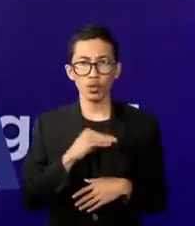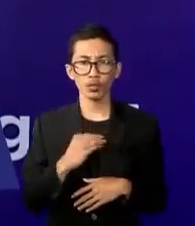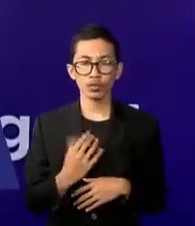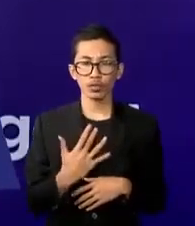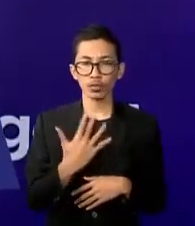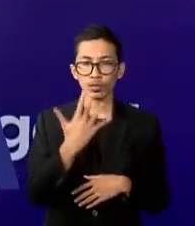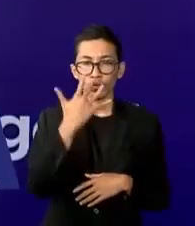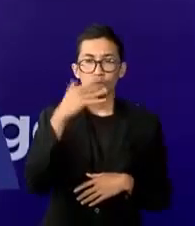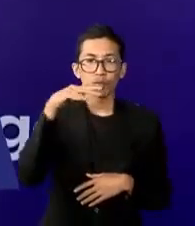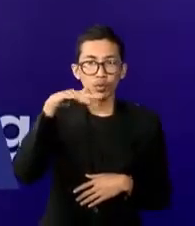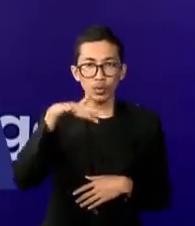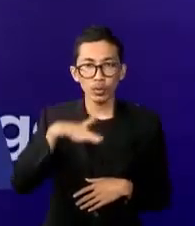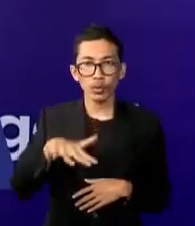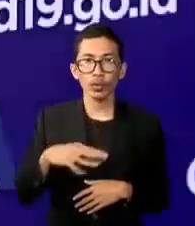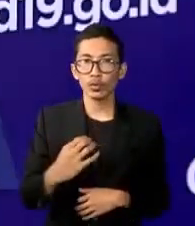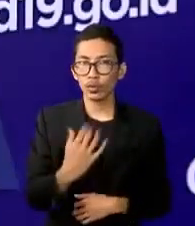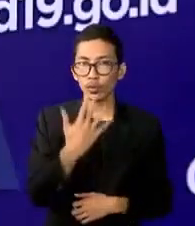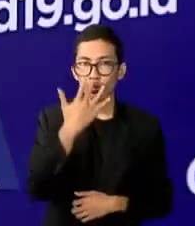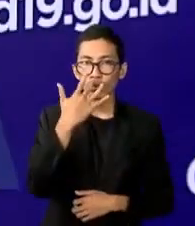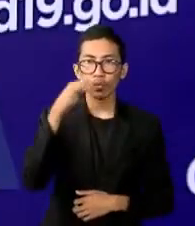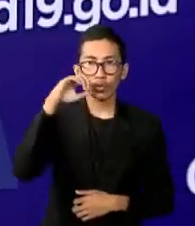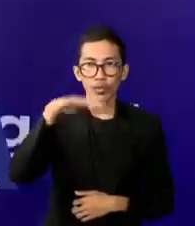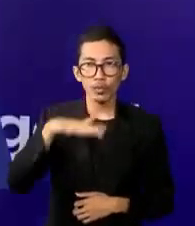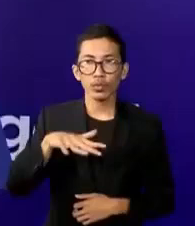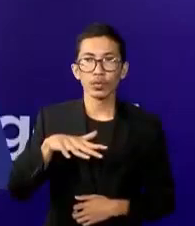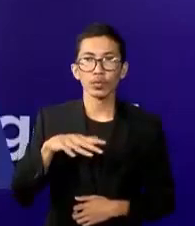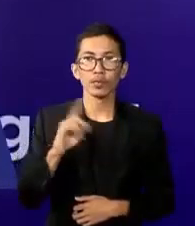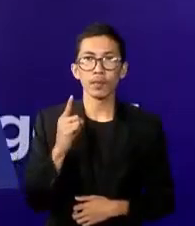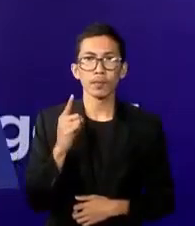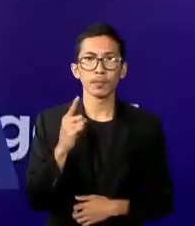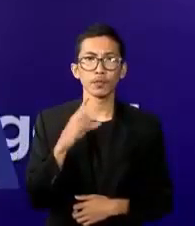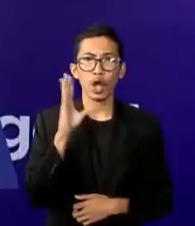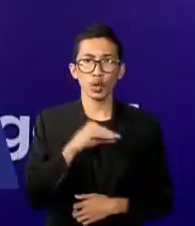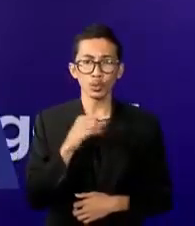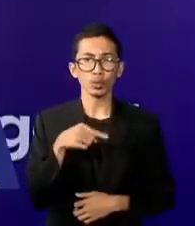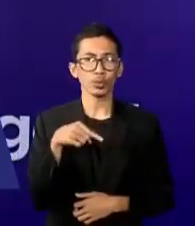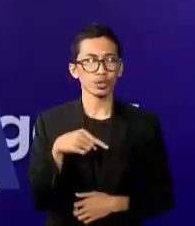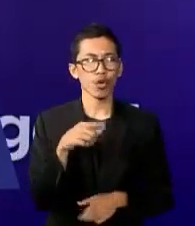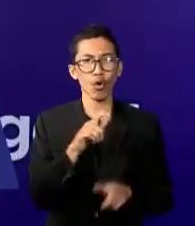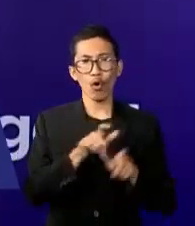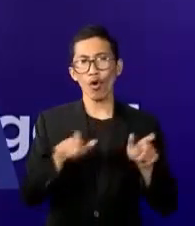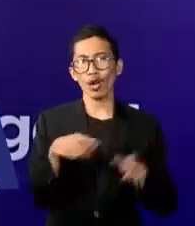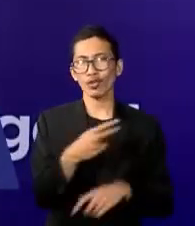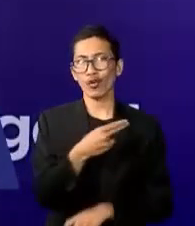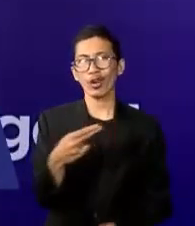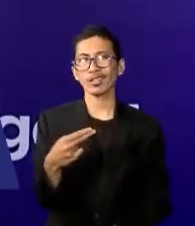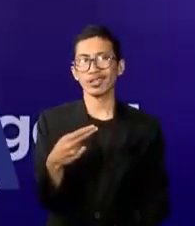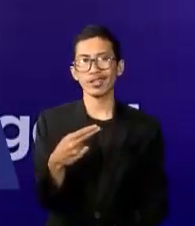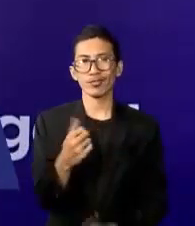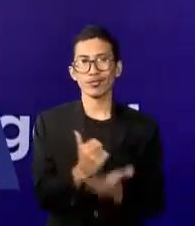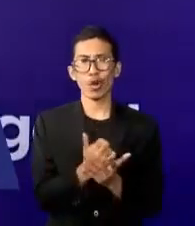tarik nafas dengan baik gitu jadi jangan cuma santai karena di kita itu budayanya kalau sakit itu di apa ya di